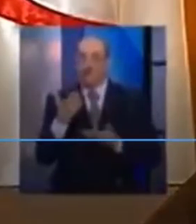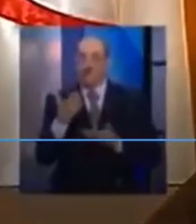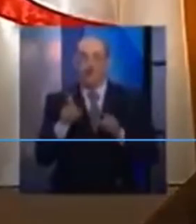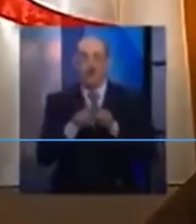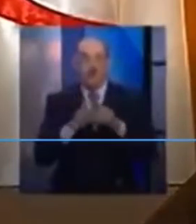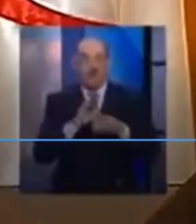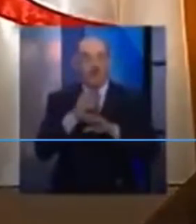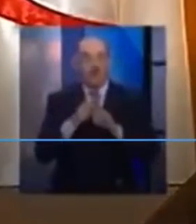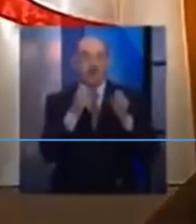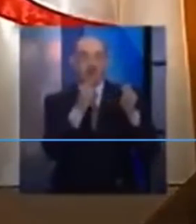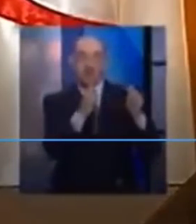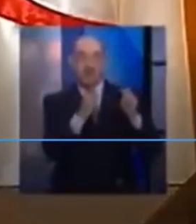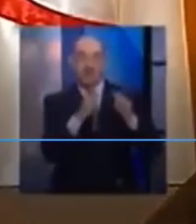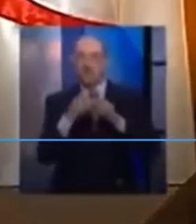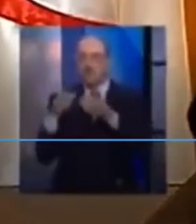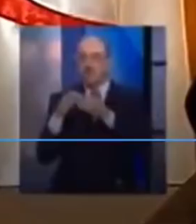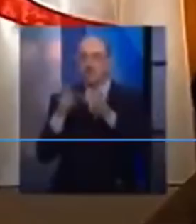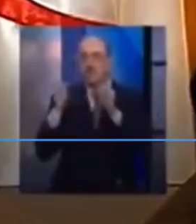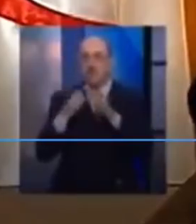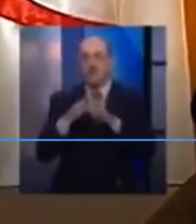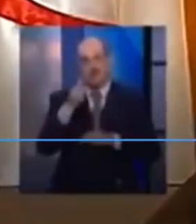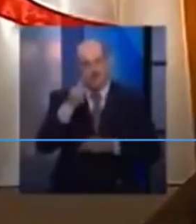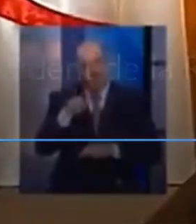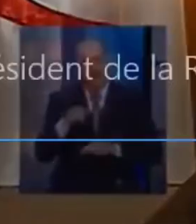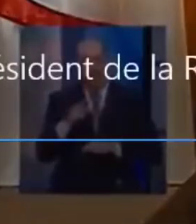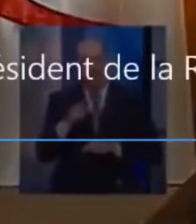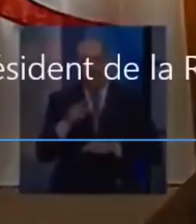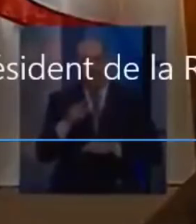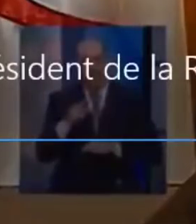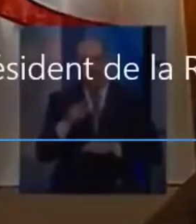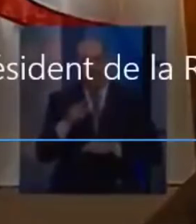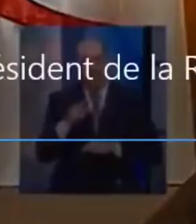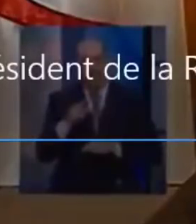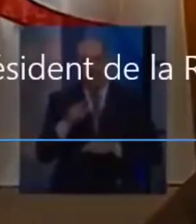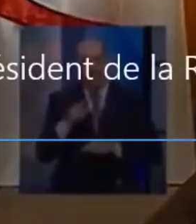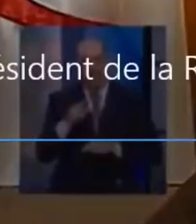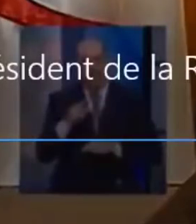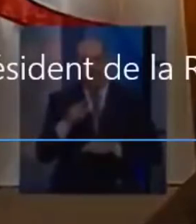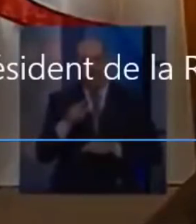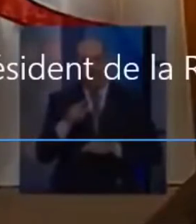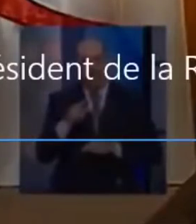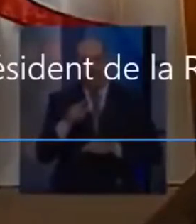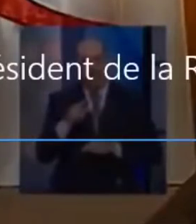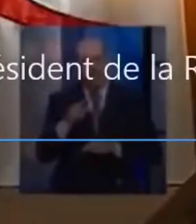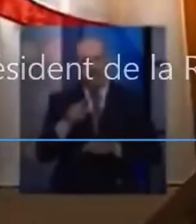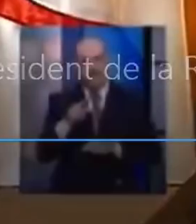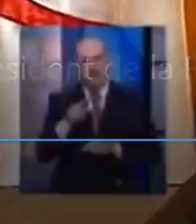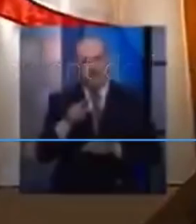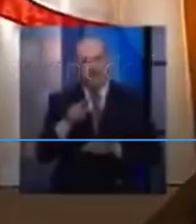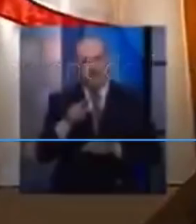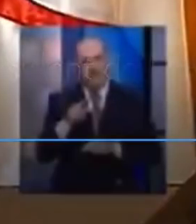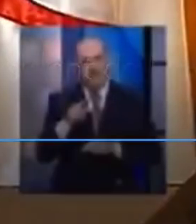اقتحام المؤسسات السياسية يجيب تشجيع ومساعدة منها. جلائين المهم كلام جري لابع الشعب